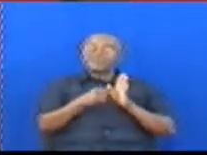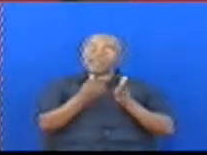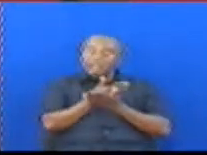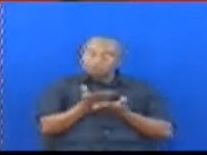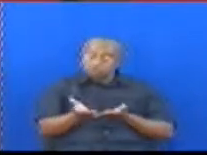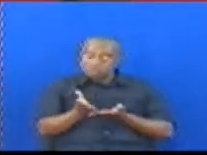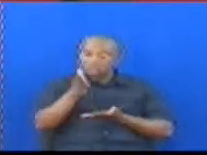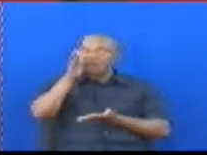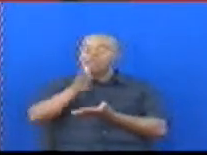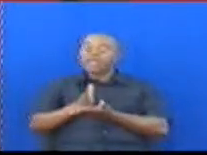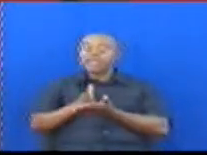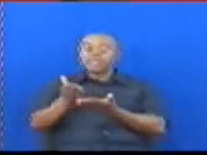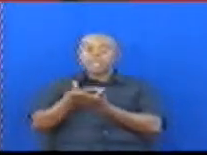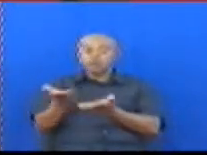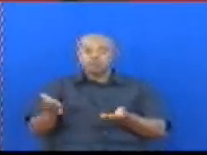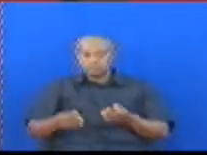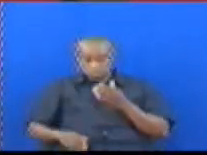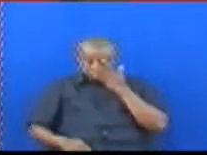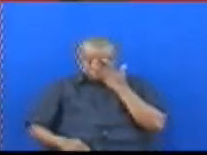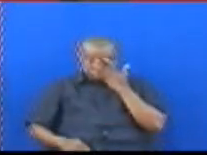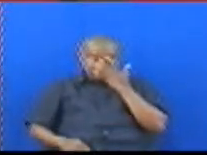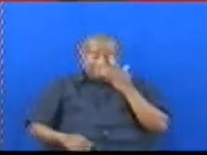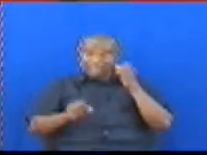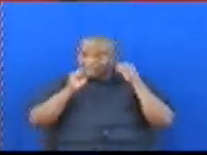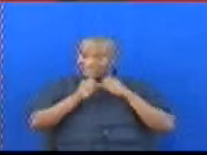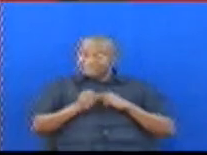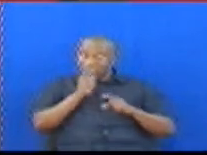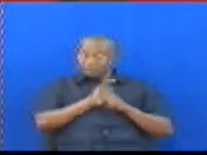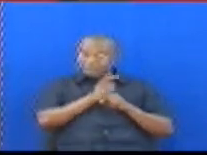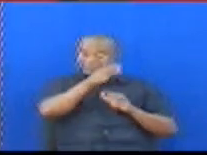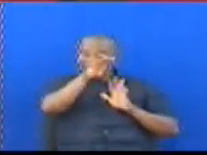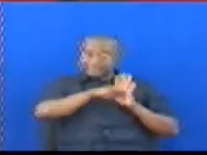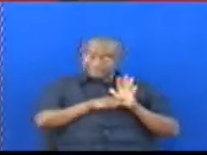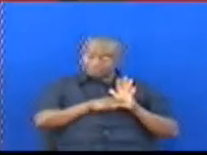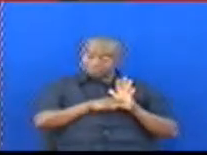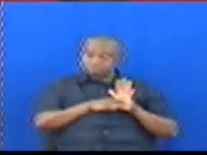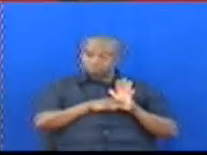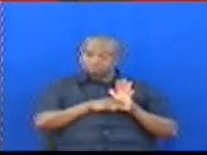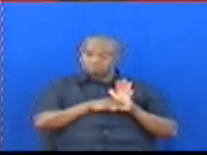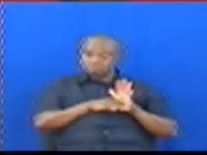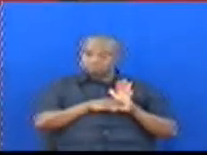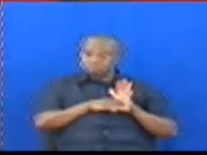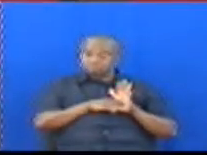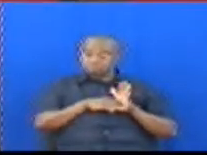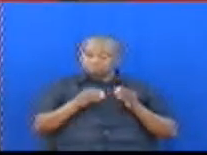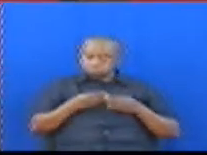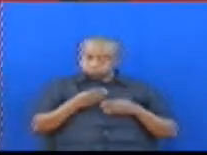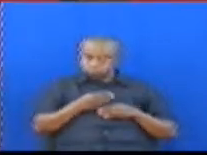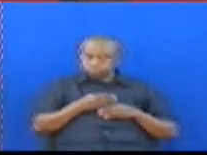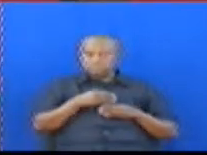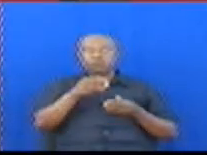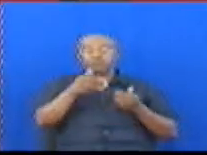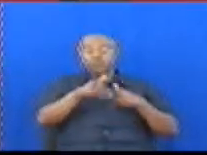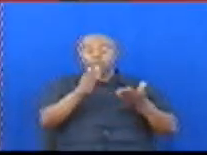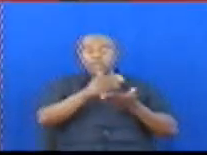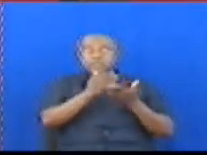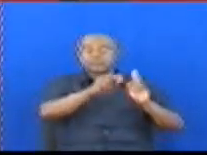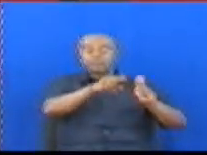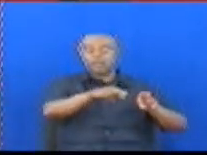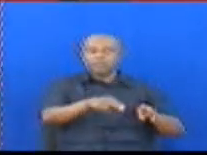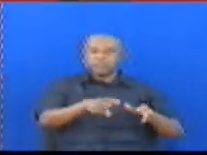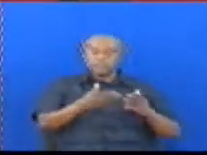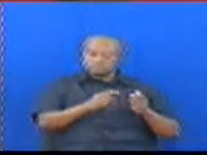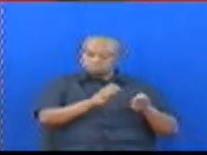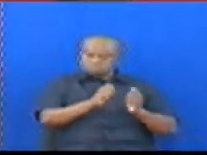haki ambazo zimewekwa kwa mujibu wa taratibu kupeleka au kuleta mashtaka mahakamani. Kwa hiyo marekebisho haya